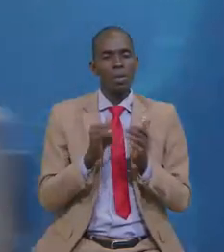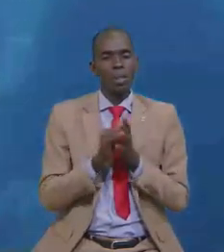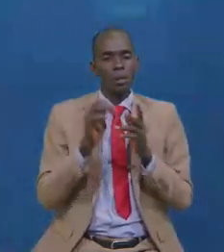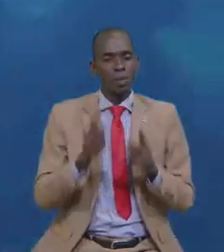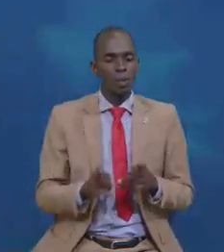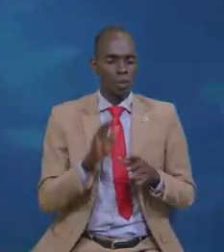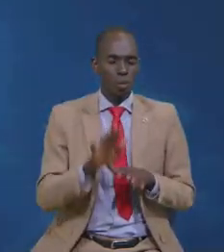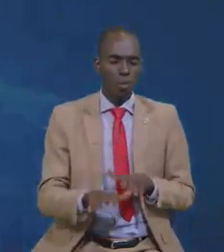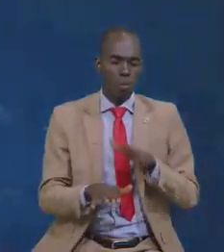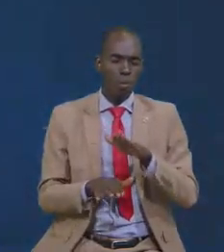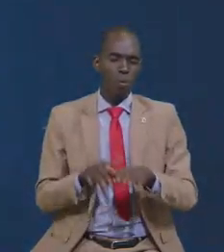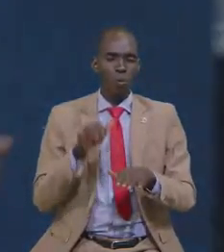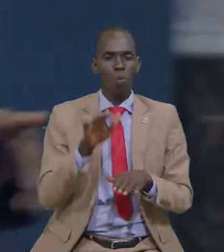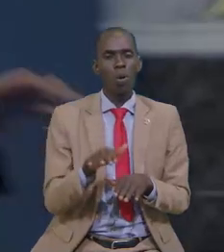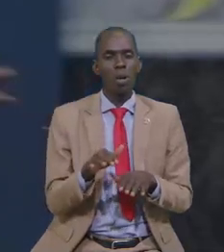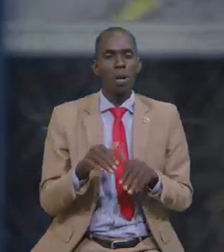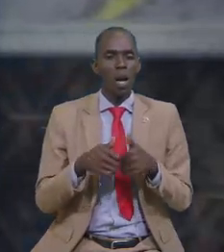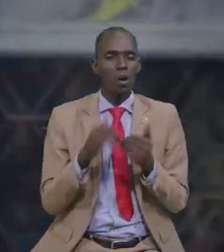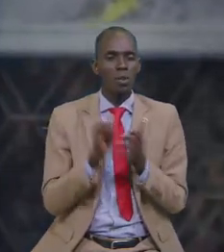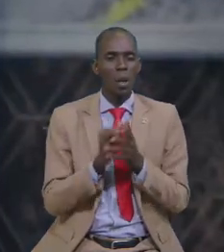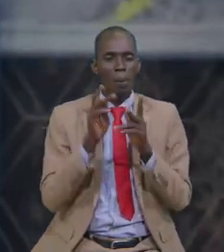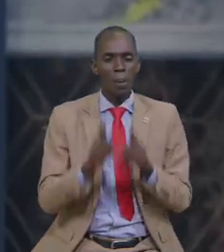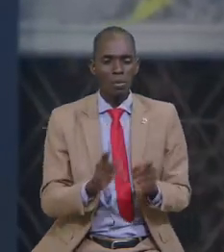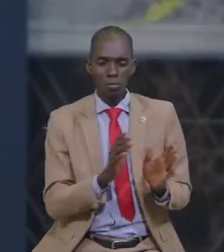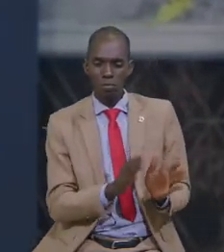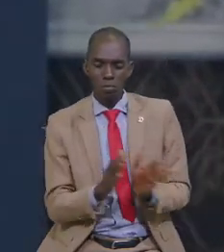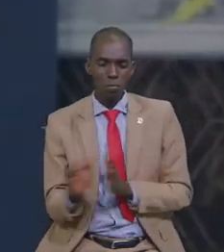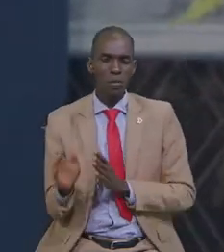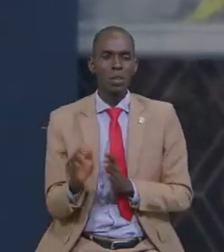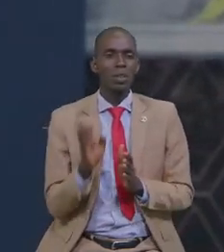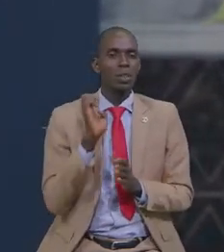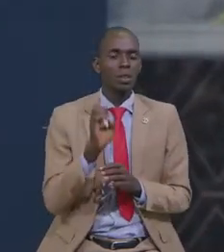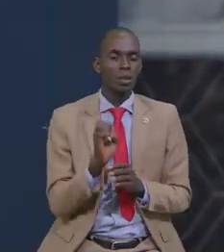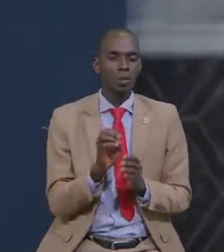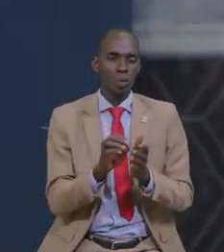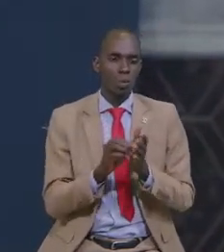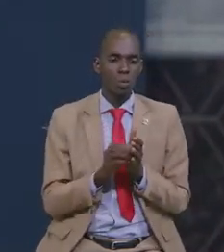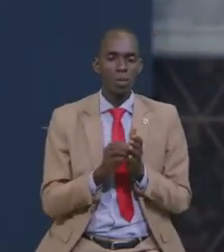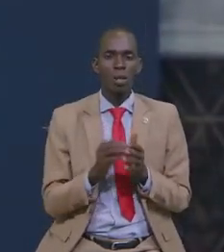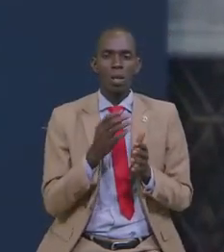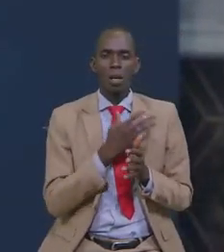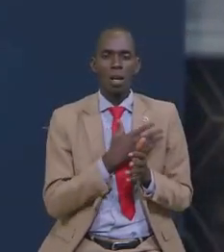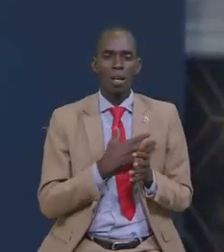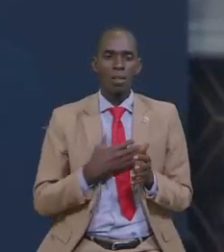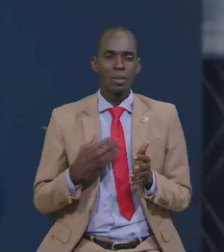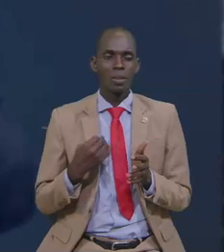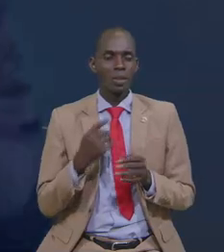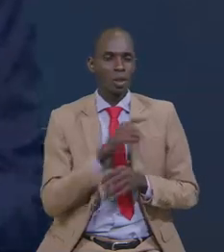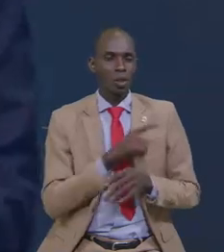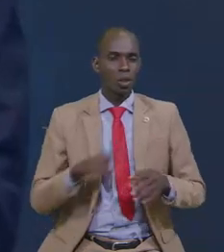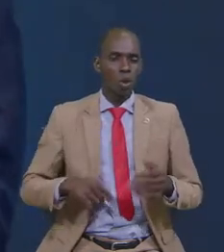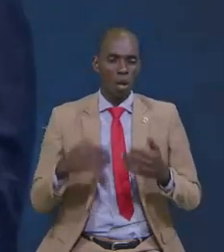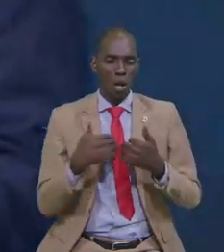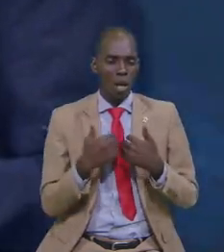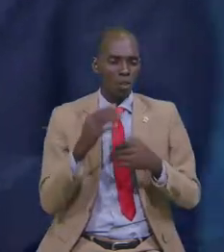tient debout. Comment il marche. Comment il regarde la destination